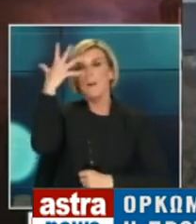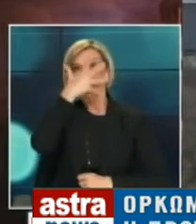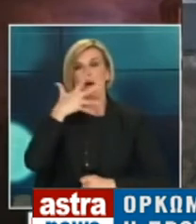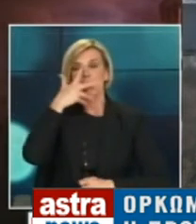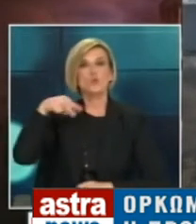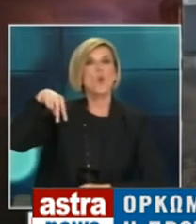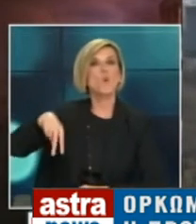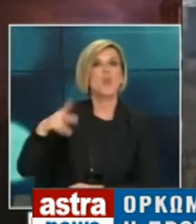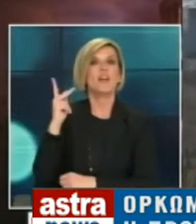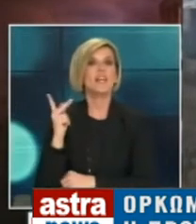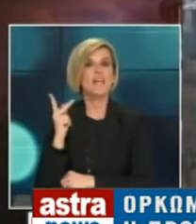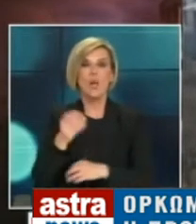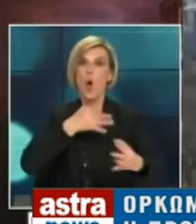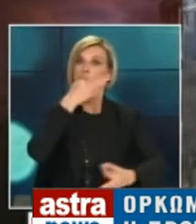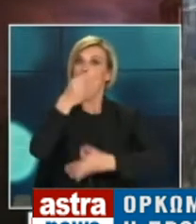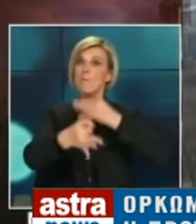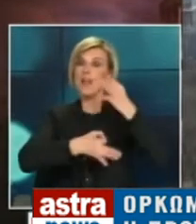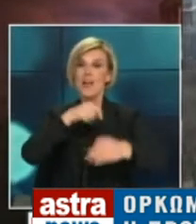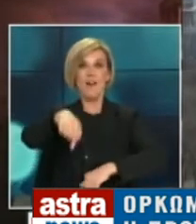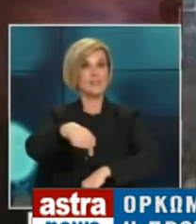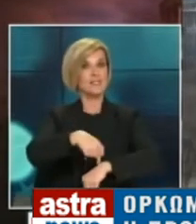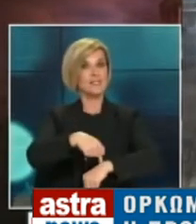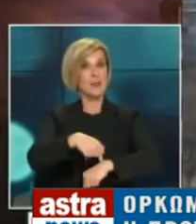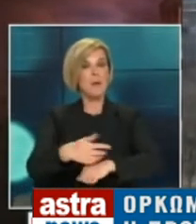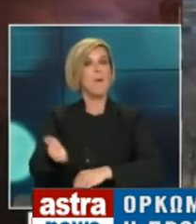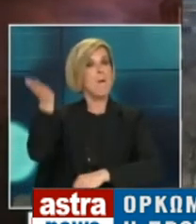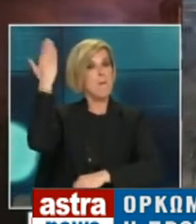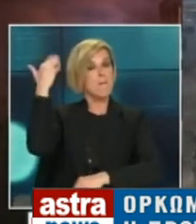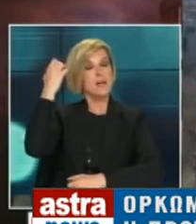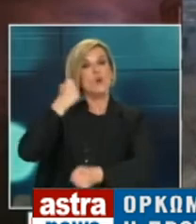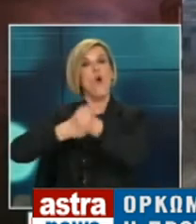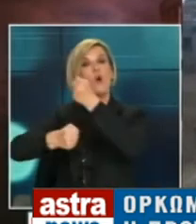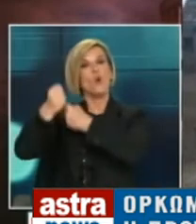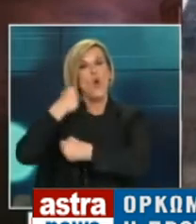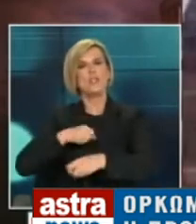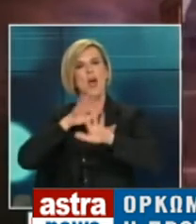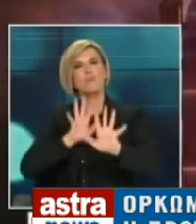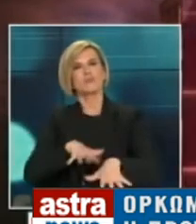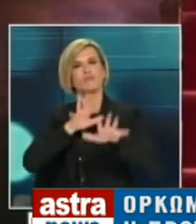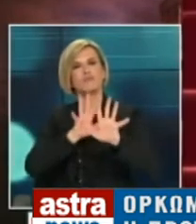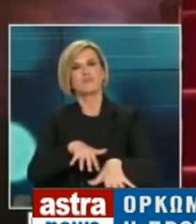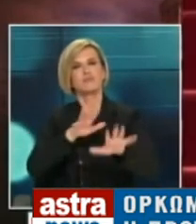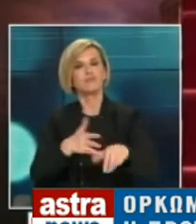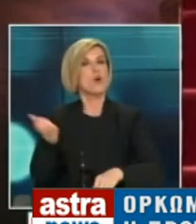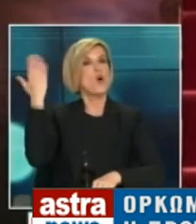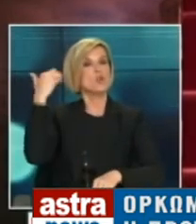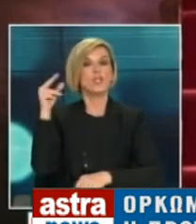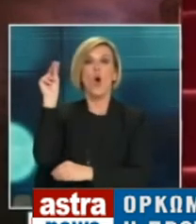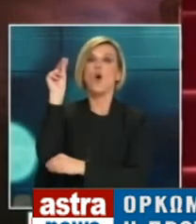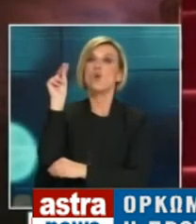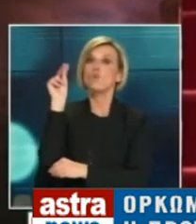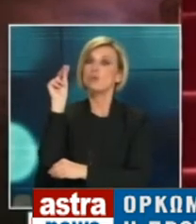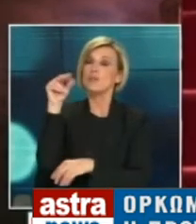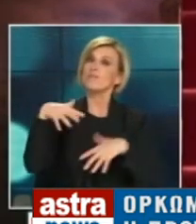στην περίφημη ομιλία του. Εδώ είμαστε, όπου πριν από κάποια χρόνια υπήρχαν χιλιάδες διαδηλωτές σε μια άλλη τελετή ορκομοσίας και